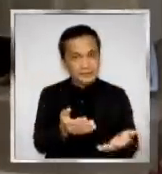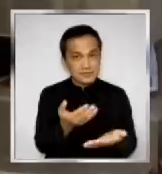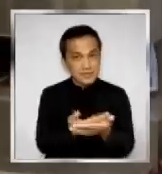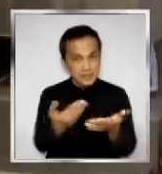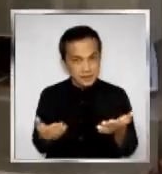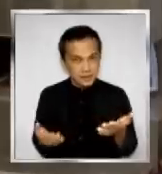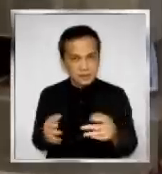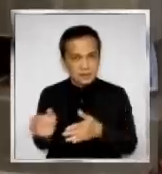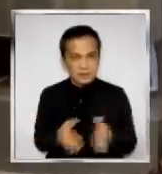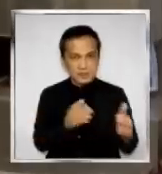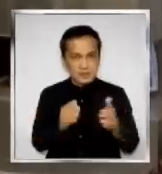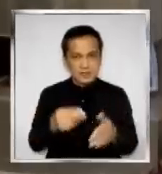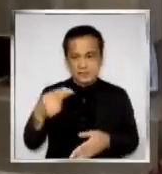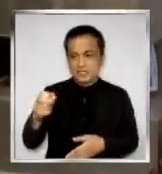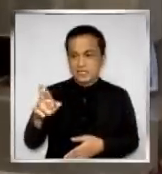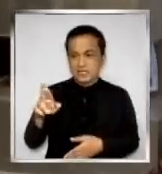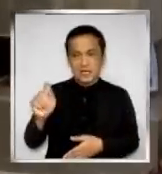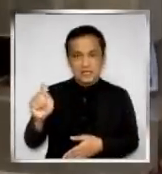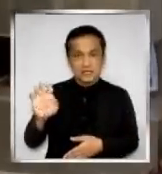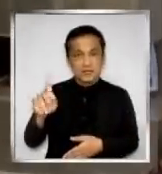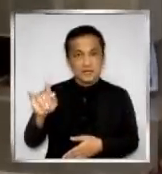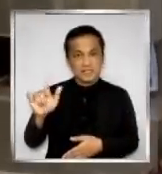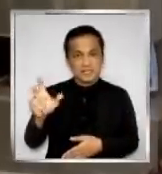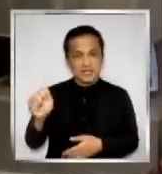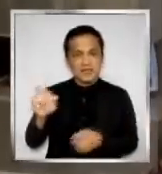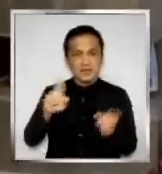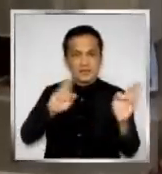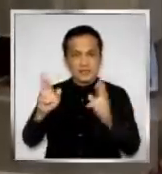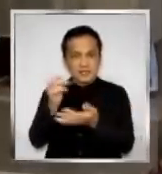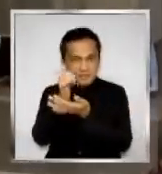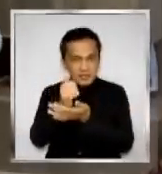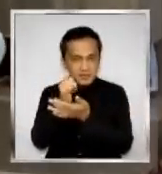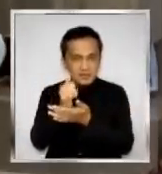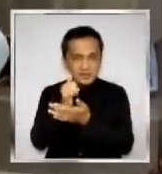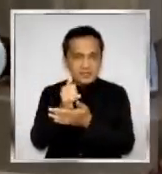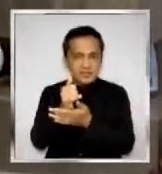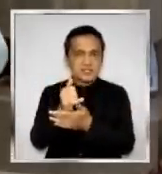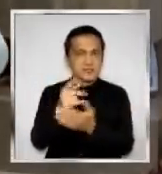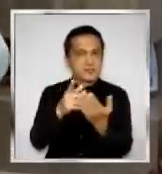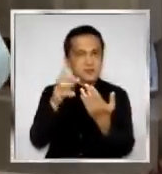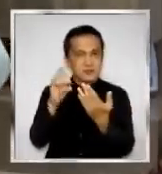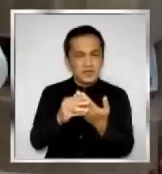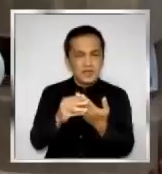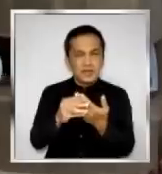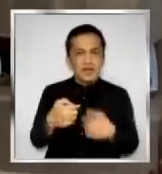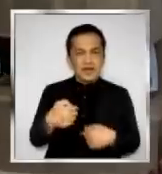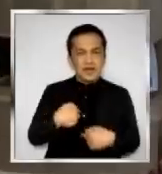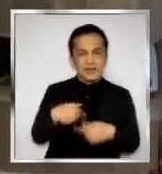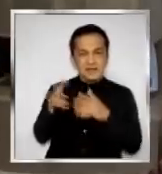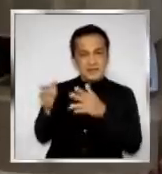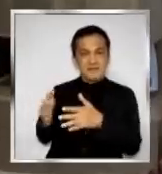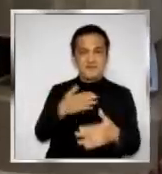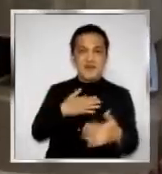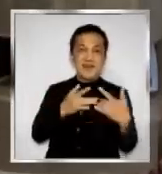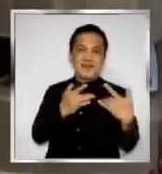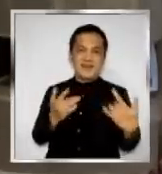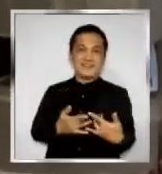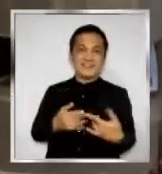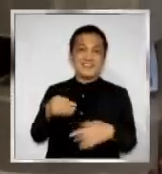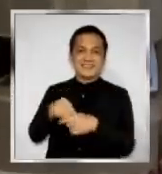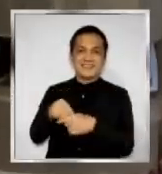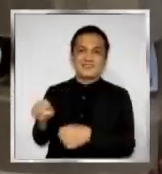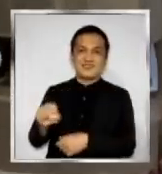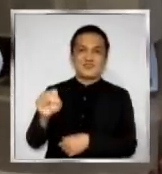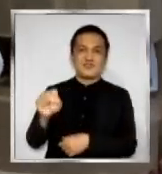Evangelista para sa lock and taping ng upcoming series niyang I Left My Heart in Sorsogon. Ano-ano kaya ang kanyang mga must-have sa